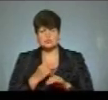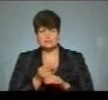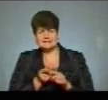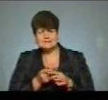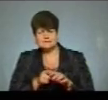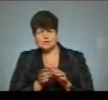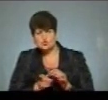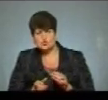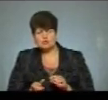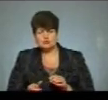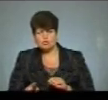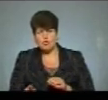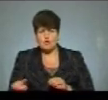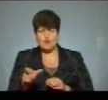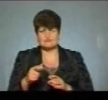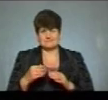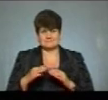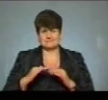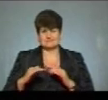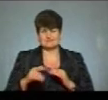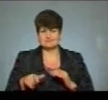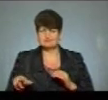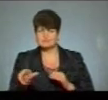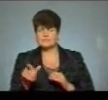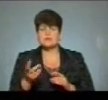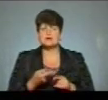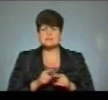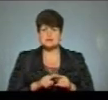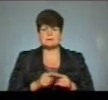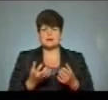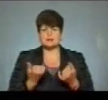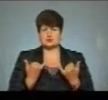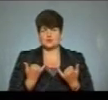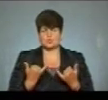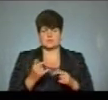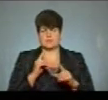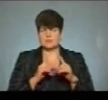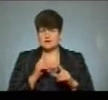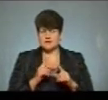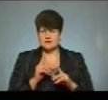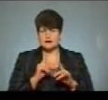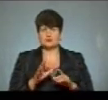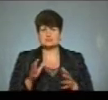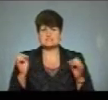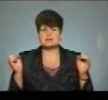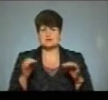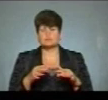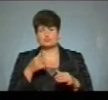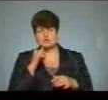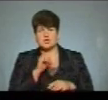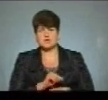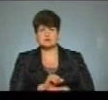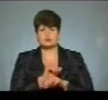дорогу через поля. Таке рішення прийняли сьогодні на нараді, яка відбулася в обласній раді. Нараду зібрали через вчорашній протест на